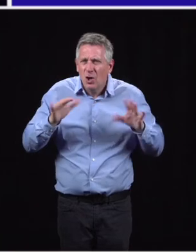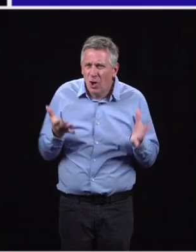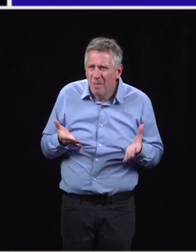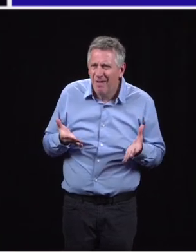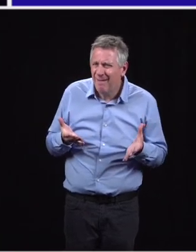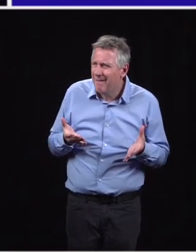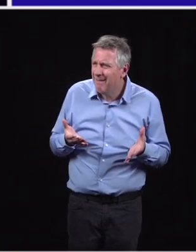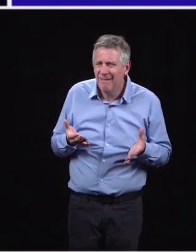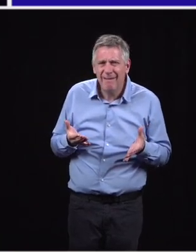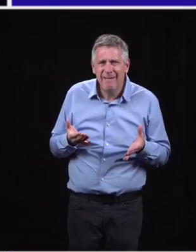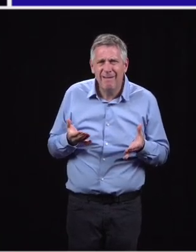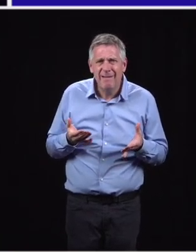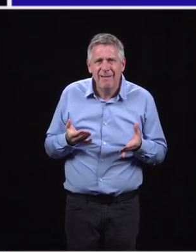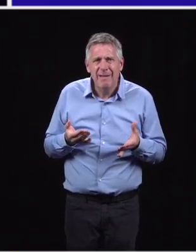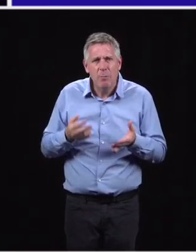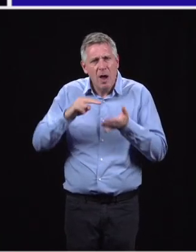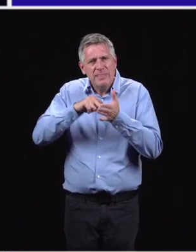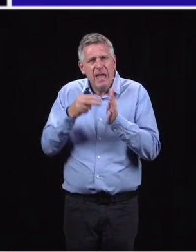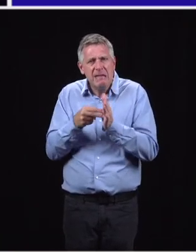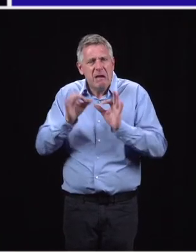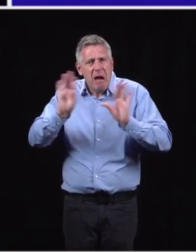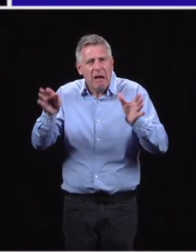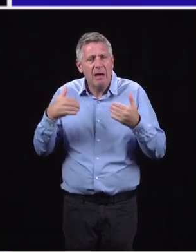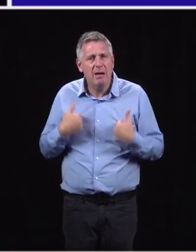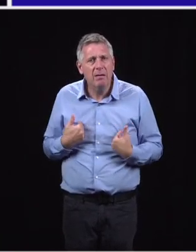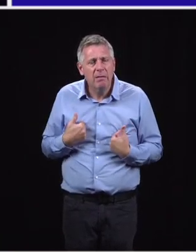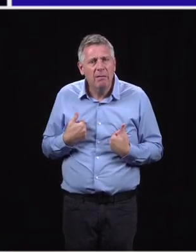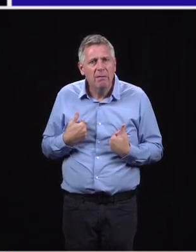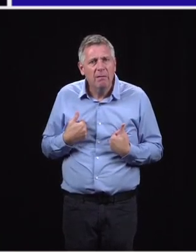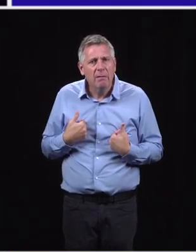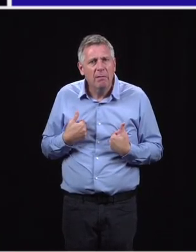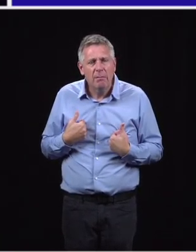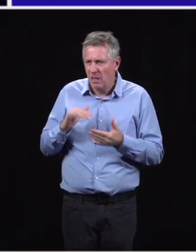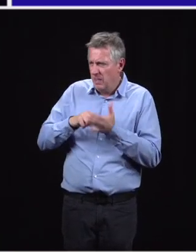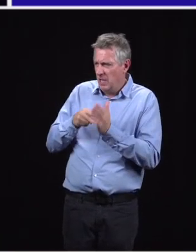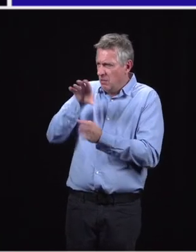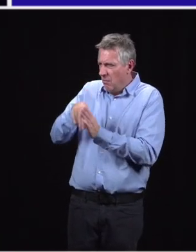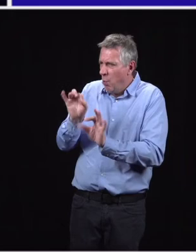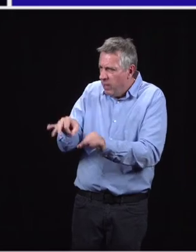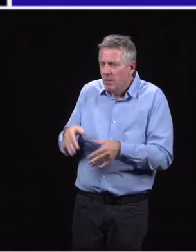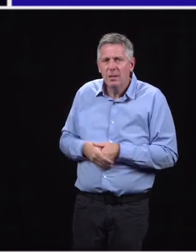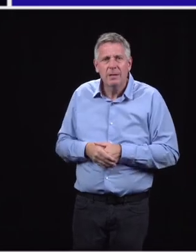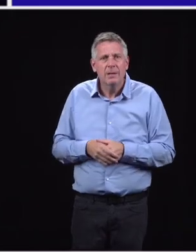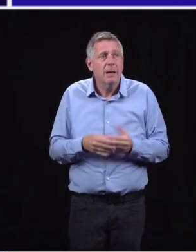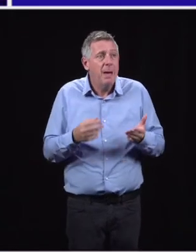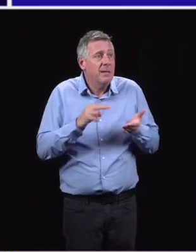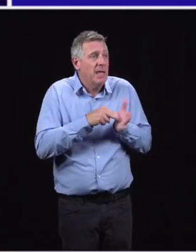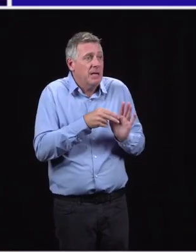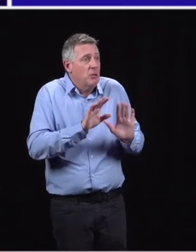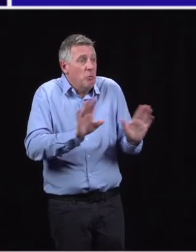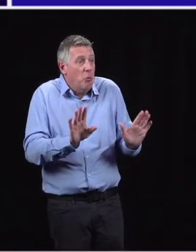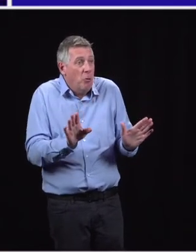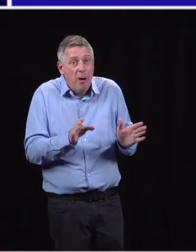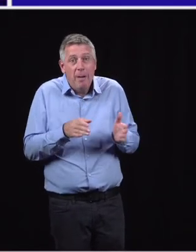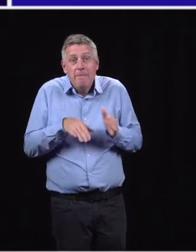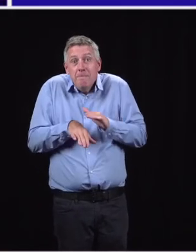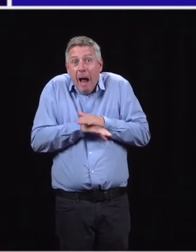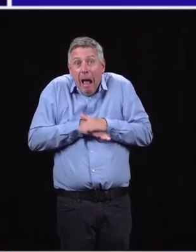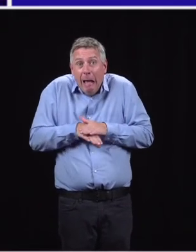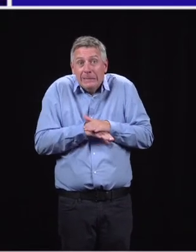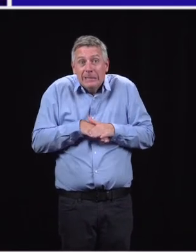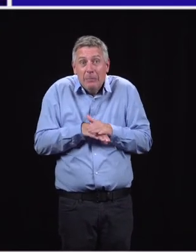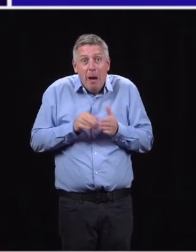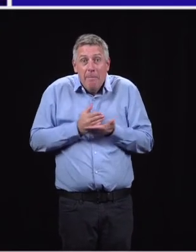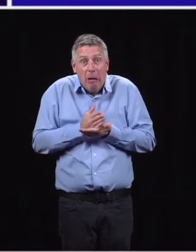je suis pas dans la tête non mais c'est vrai que quand je dis que je suis pas de la tech on se dit ouais comment ça se fait mais en fait comme de base on va dire que moi je